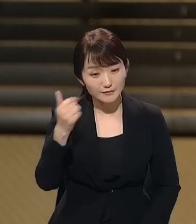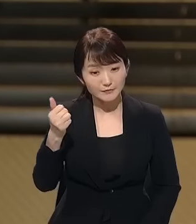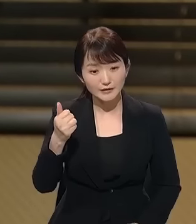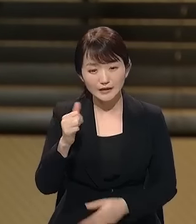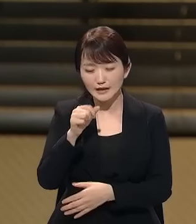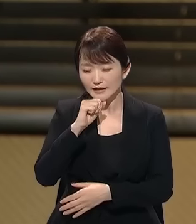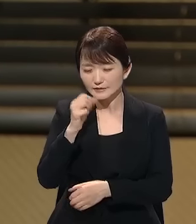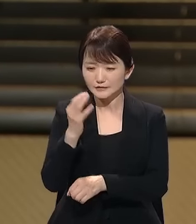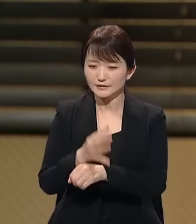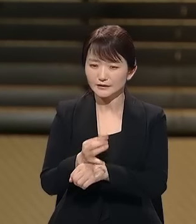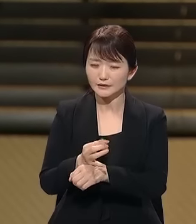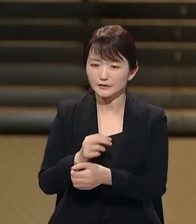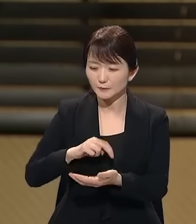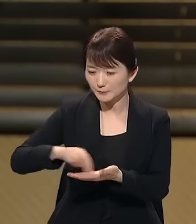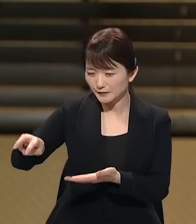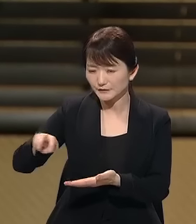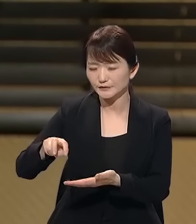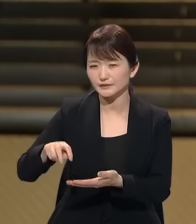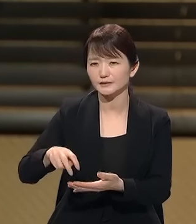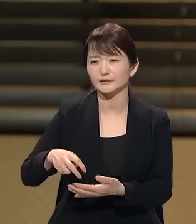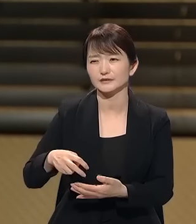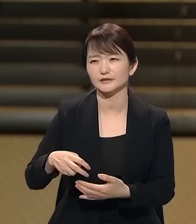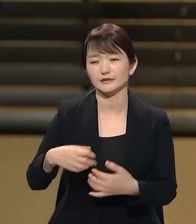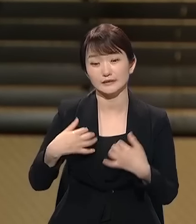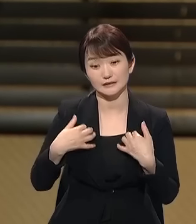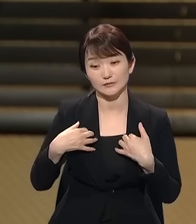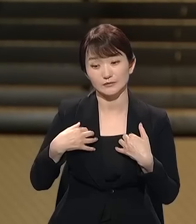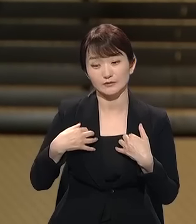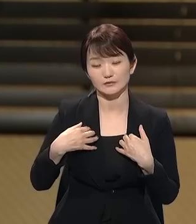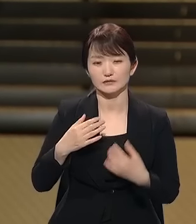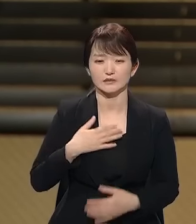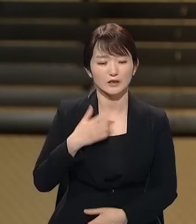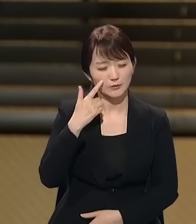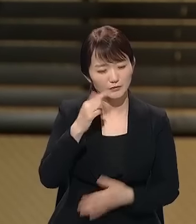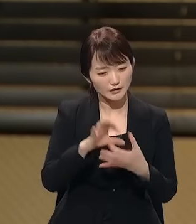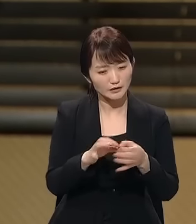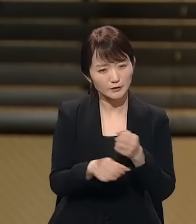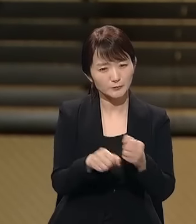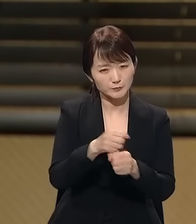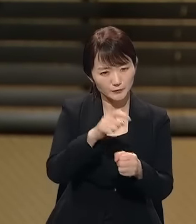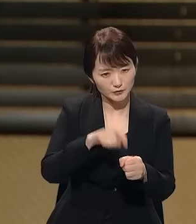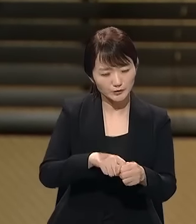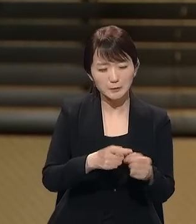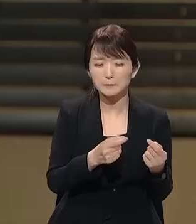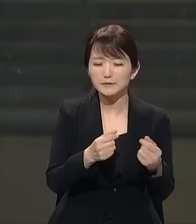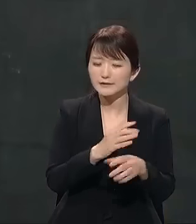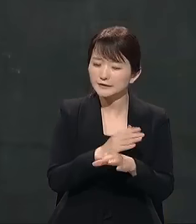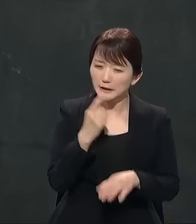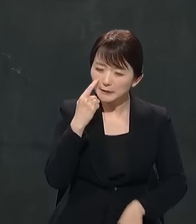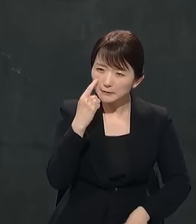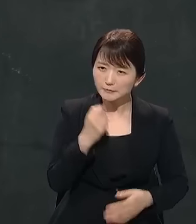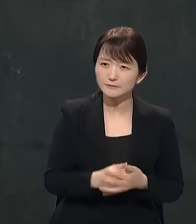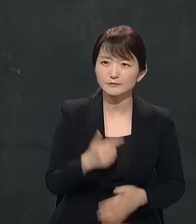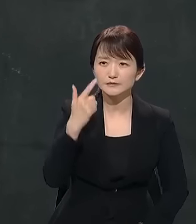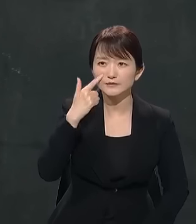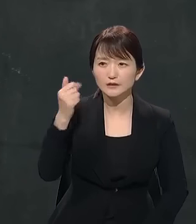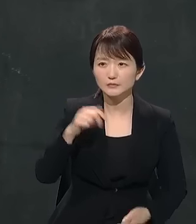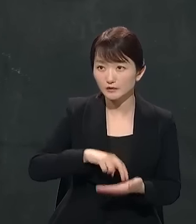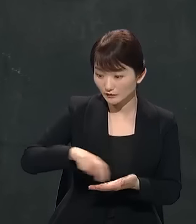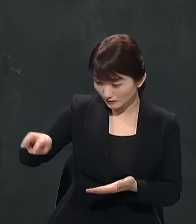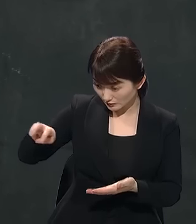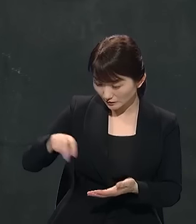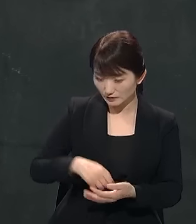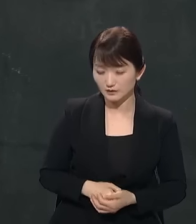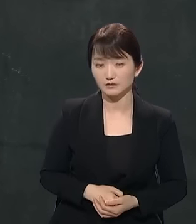얘기를 듣고 뭐 아버지하고 관계 해보기 위해서 나도 비슷하게 한번 장난을 쳐볼까? 그래서 아버지한테 그런 식으로 슬쩍 장난을 쳤는데